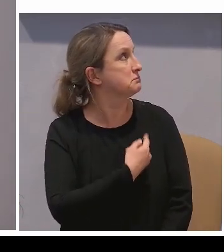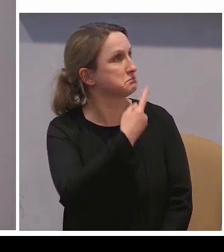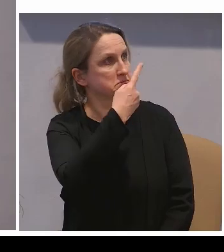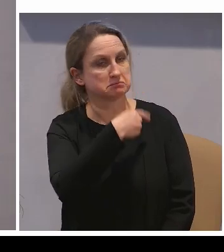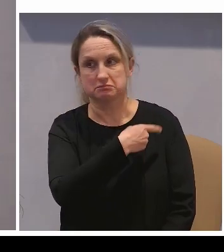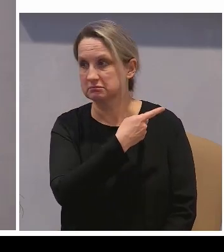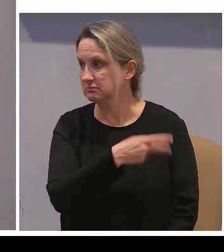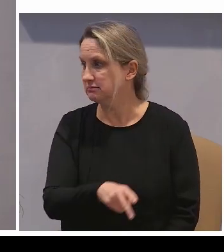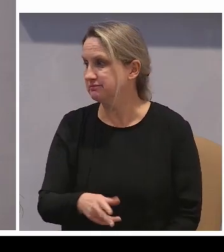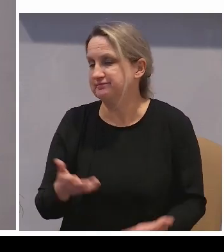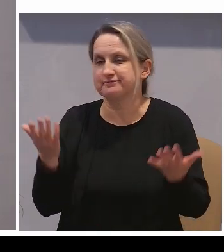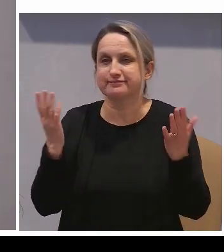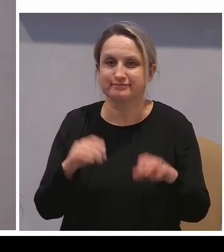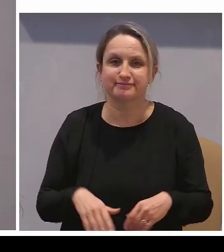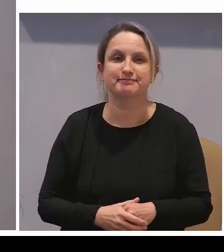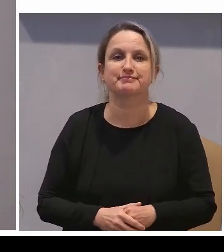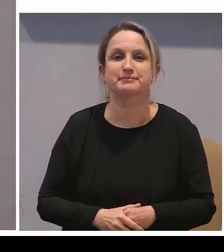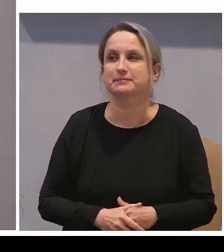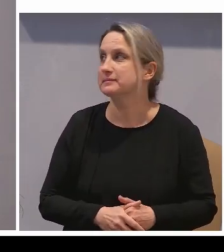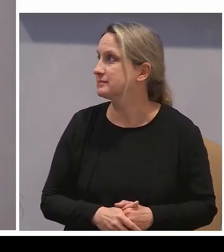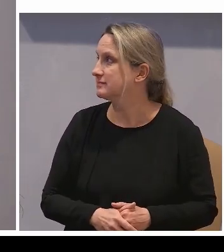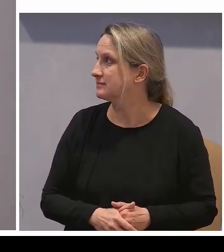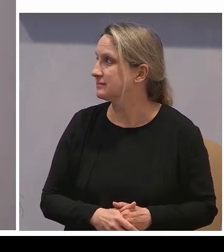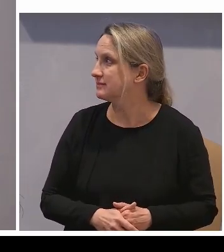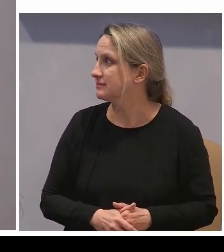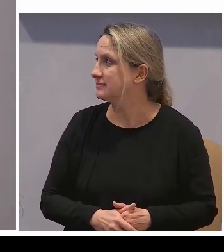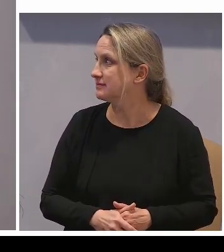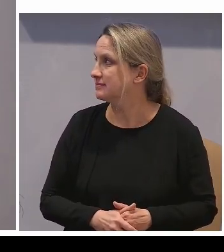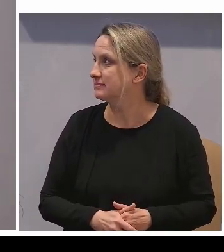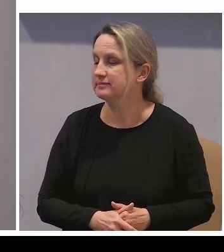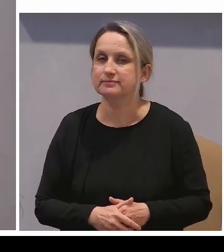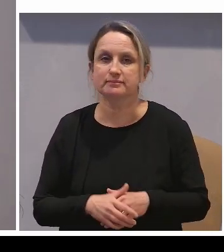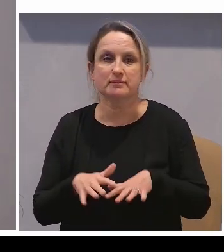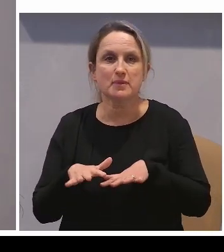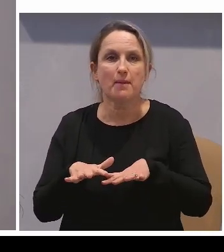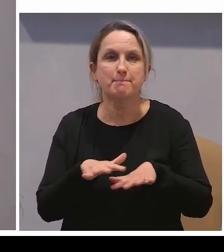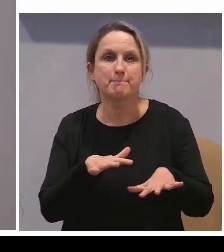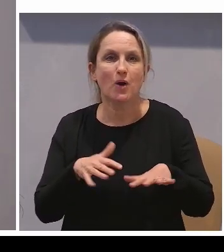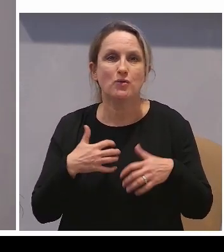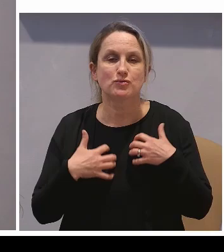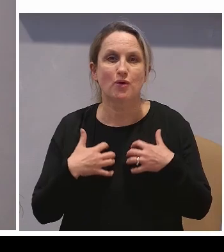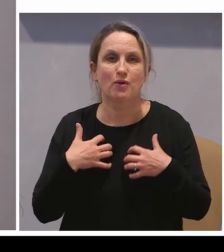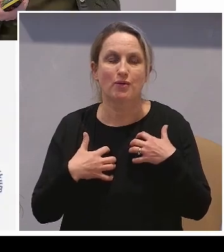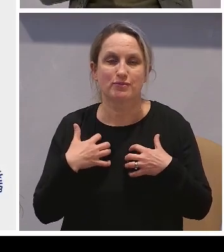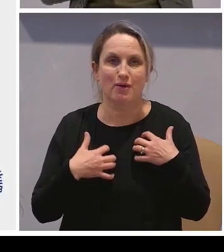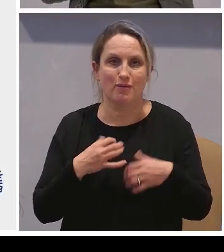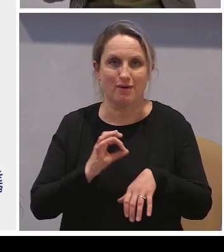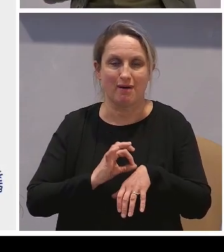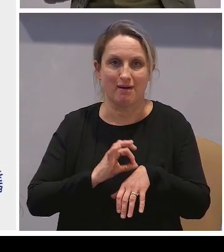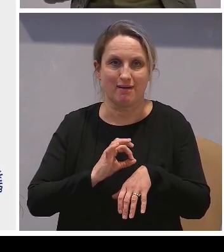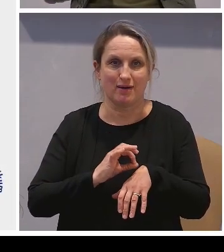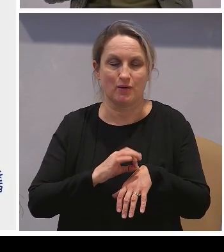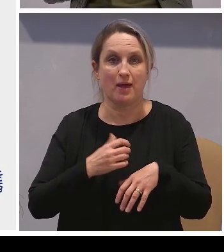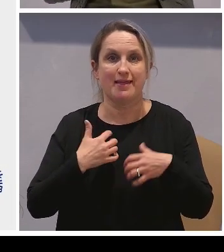Let me sort out the Las siis läheb. slides. All right, let's do Motoneuroni it this haigus. way. Alumise So motor motoneuron, see on neuron siis